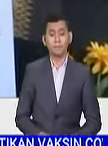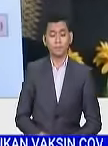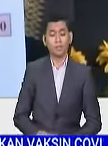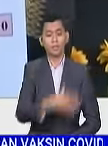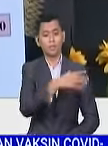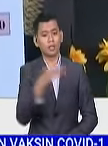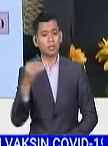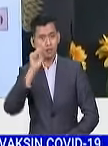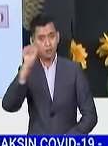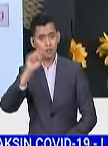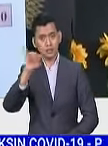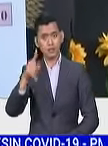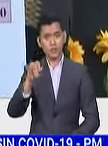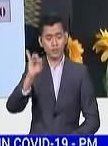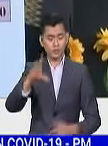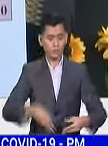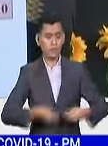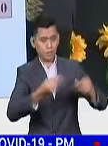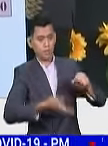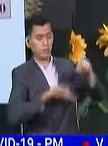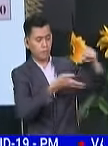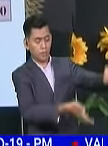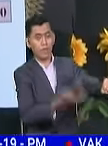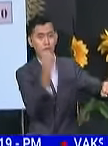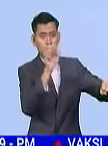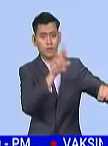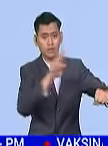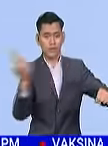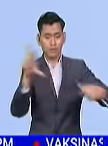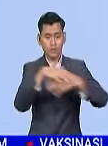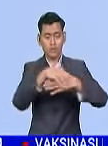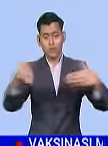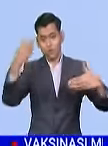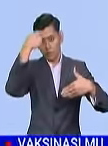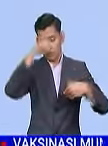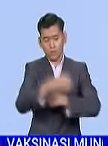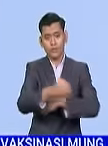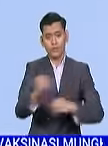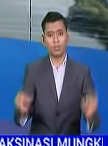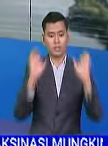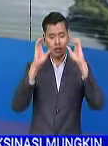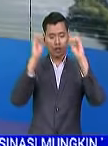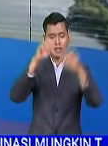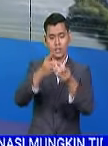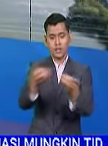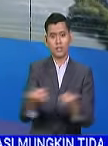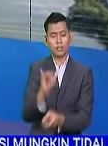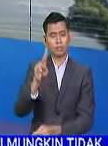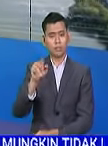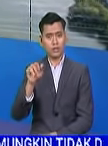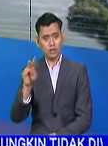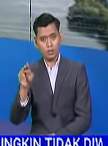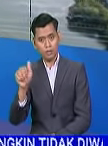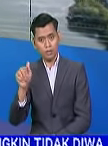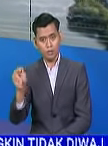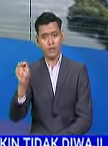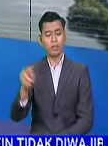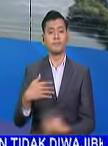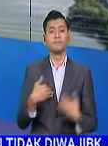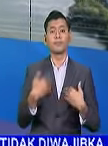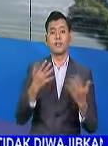Datuk Jeffrey turut menyampaikan sumbangan RM10,000 kepada pejabat pendidikan daerah Tambunan. Seramai 300